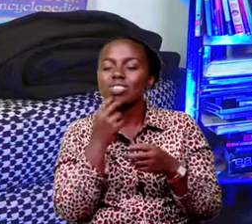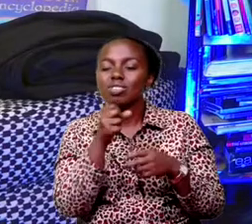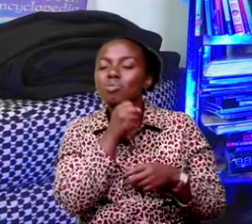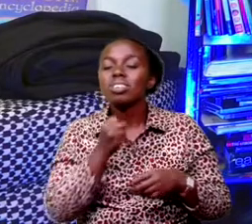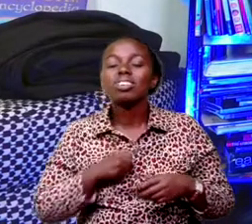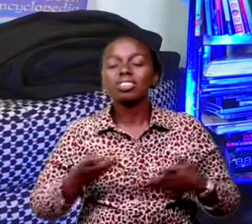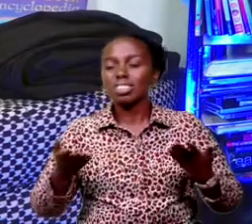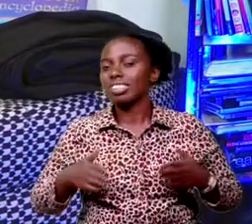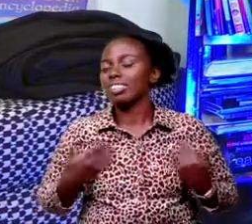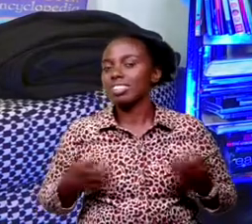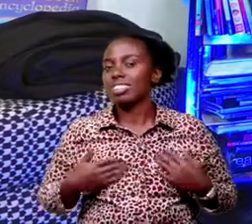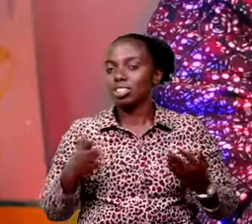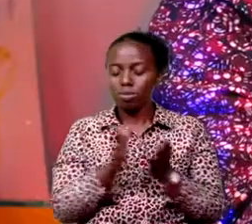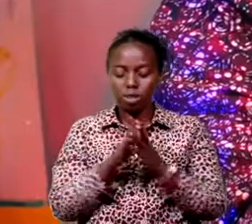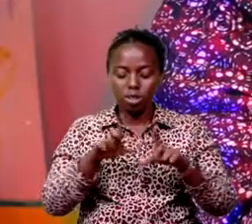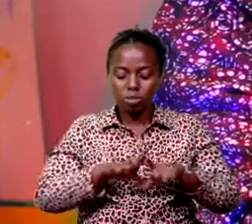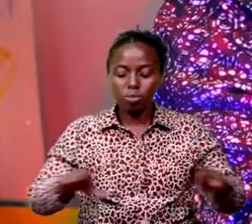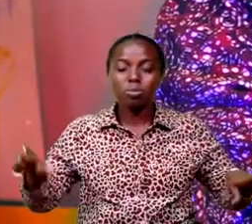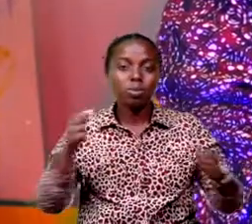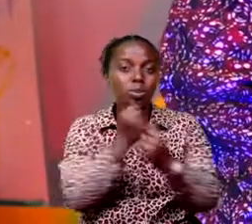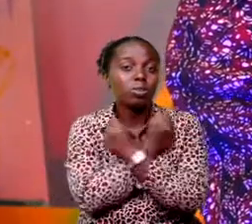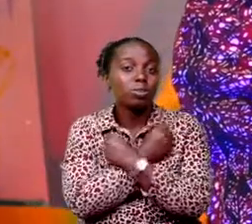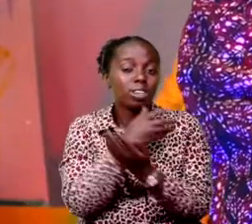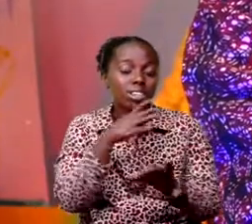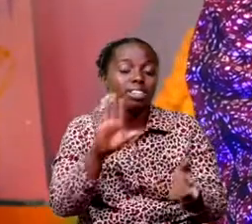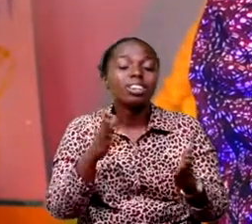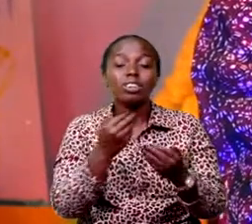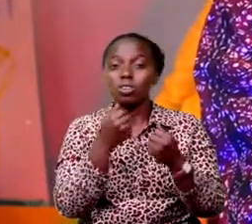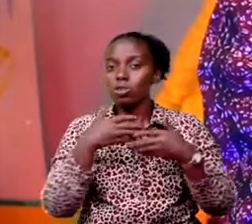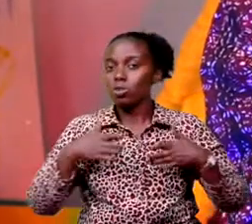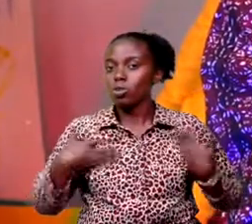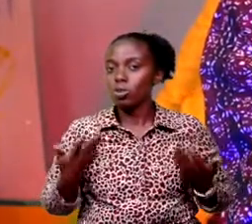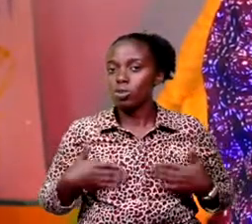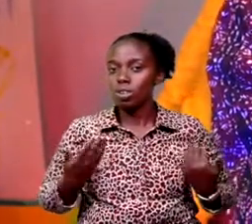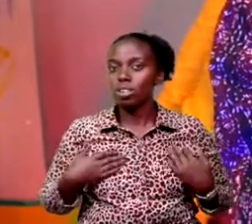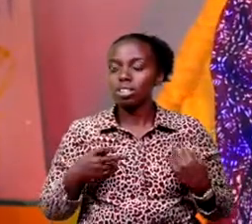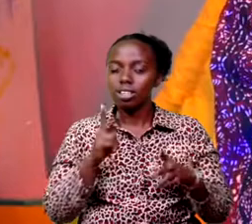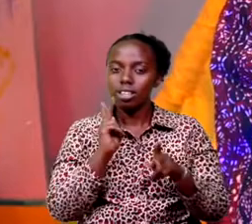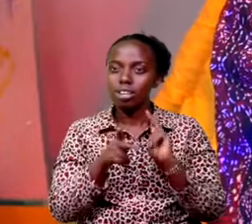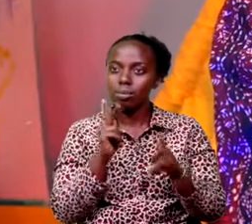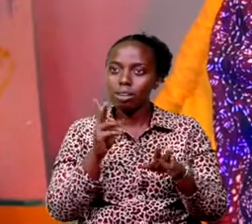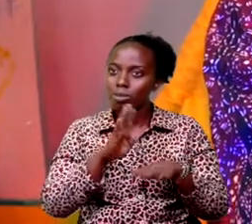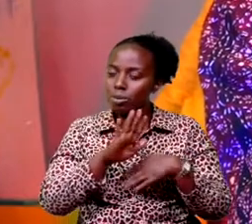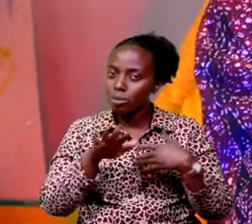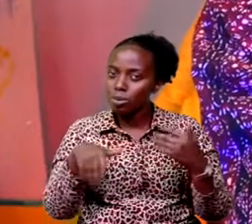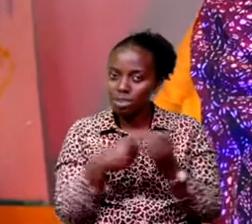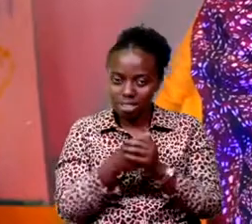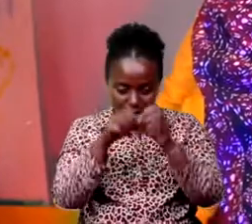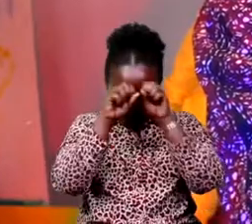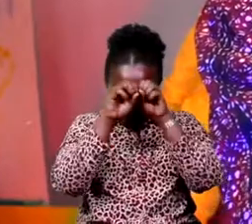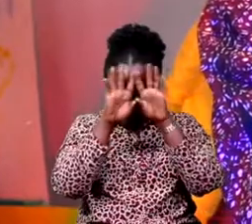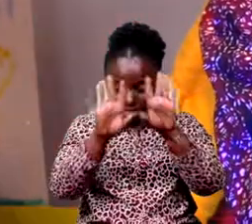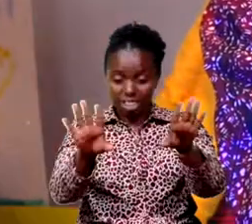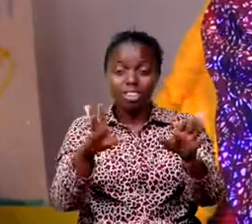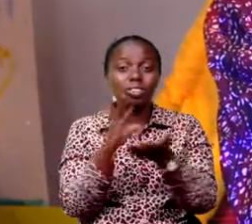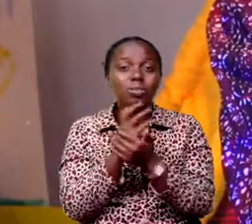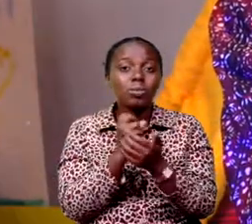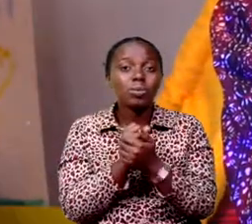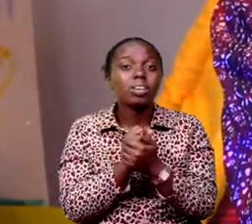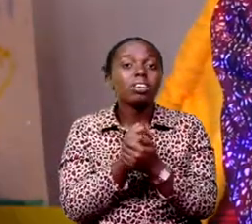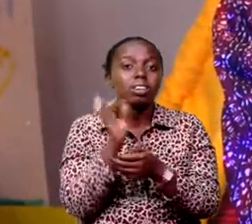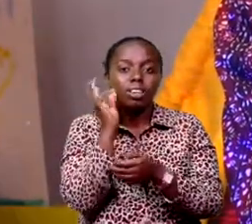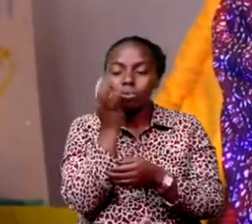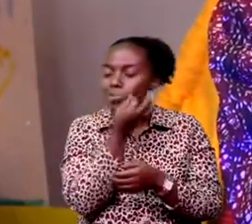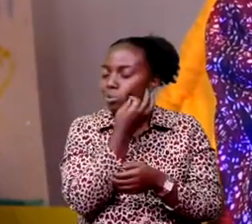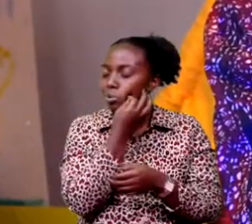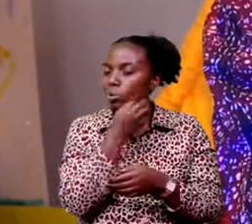nawe aranezerwa n'umurima we yakundaga cyane, nawe uranezerwa, nuko abantu batambuka bose bagatangara kubera izo